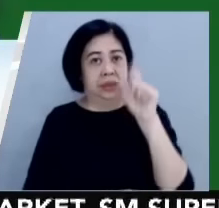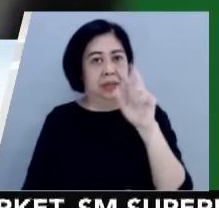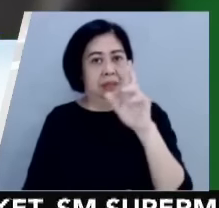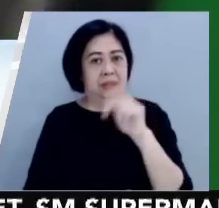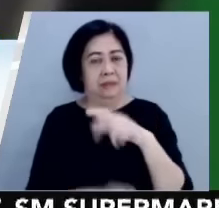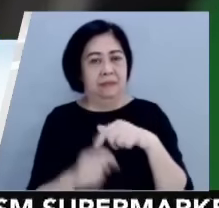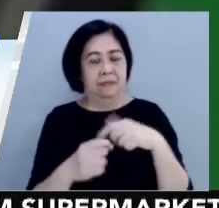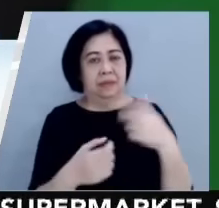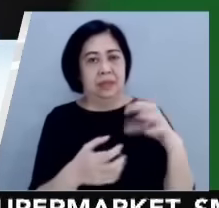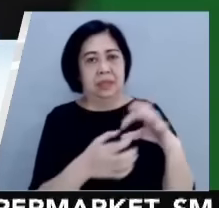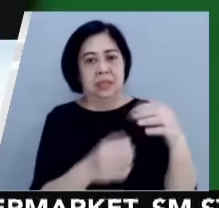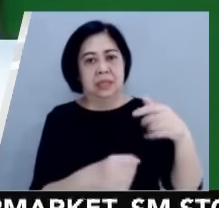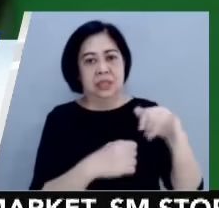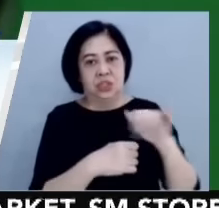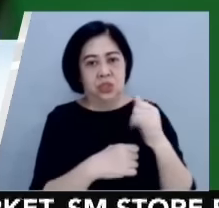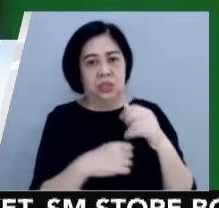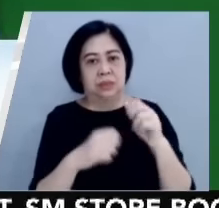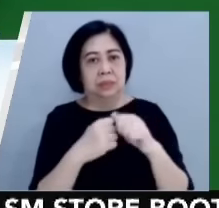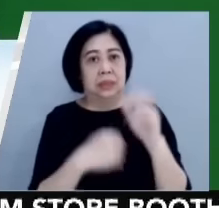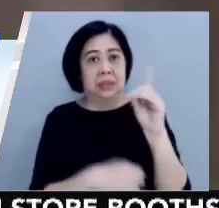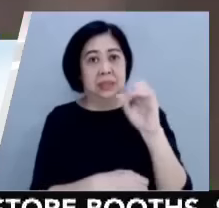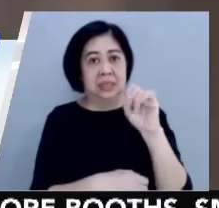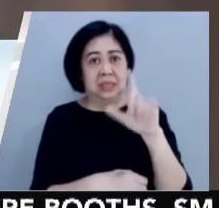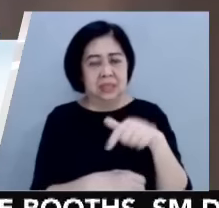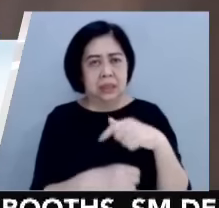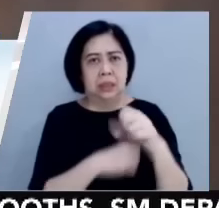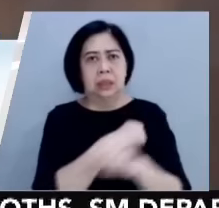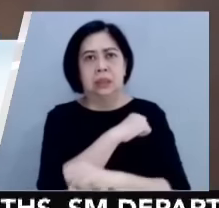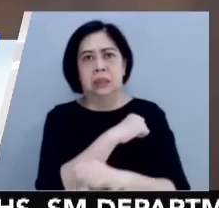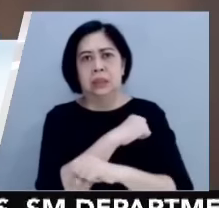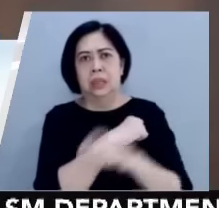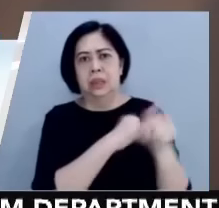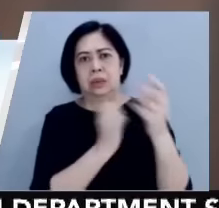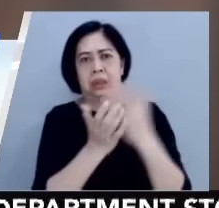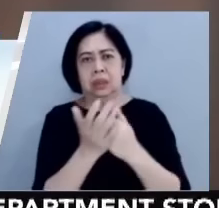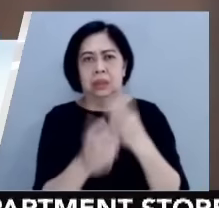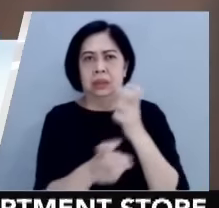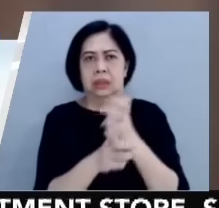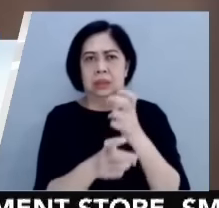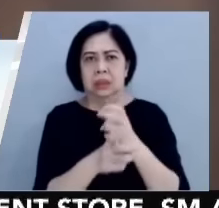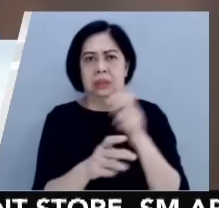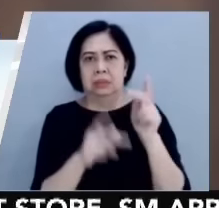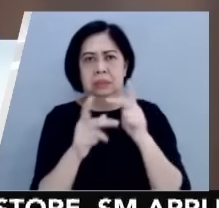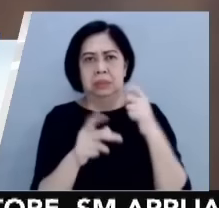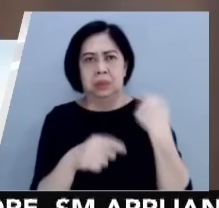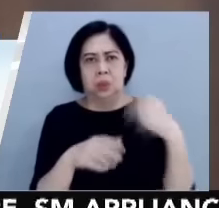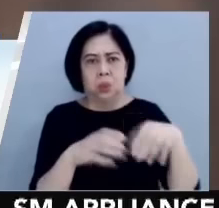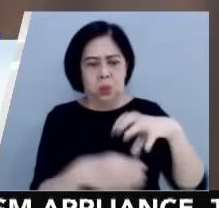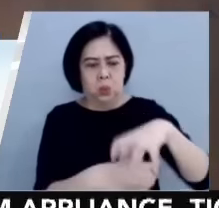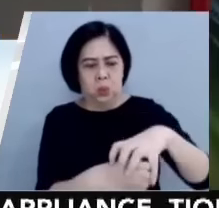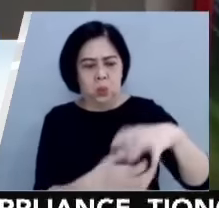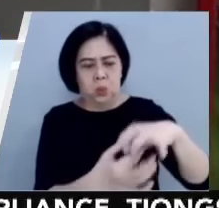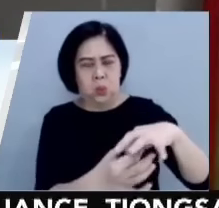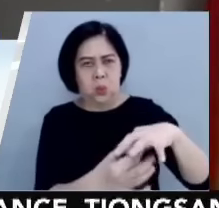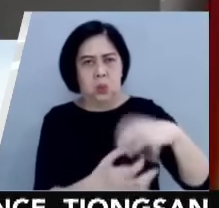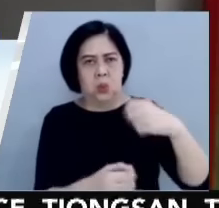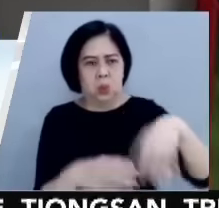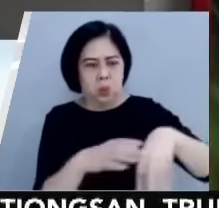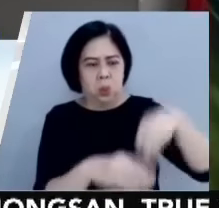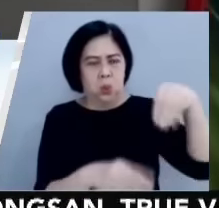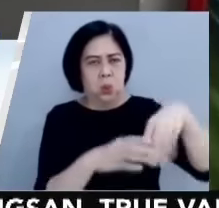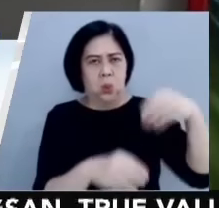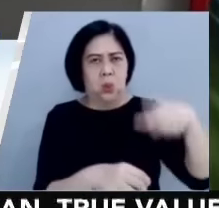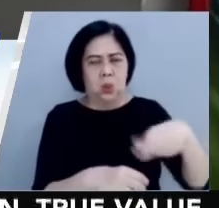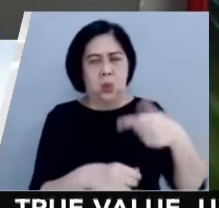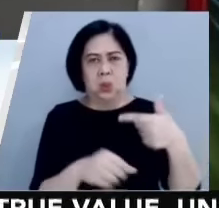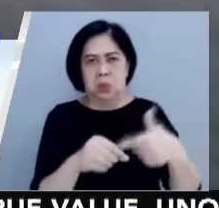jeep dahil pati diesel niya, ninanakaw raw. Sa hirap na siguro ng buhay madam, kaya ninanakaw ang krudo. Diskarte